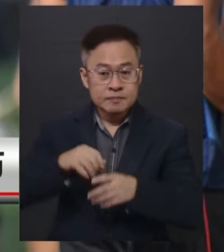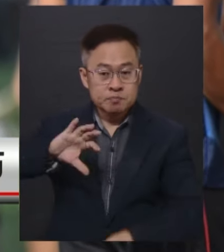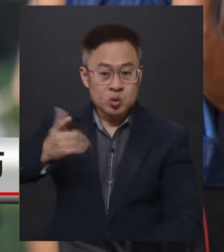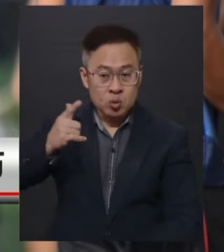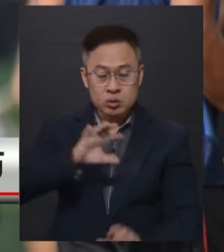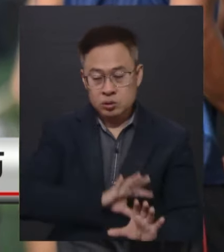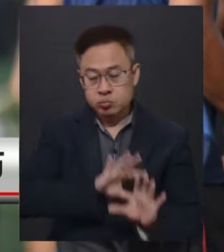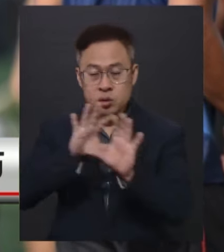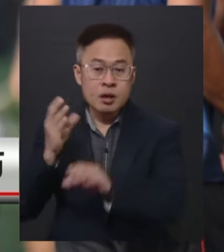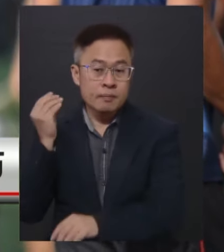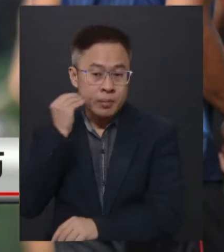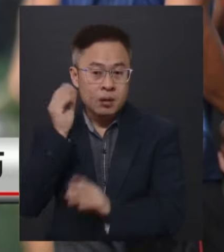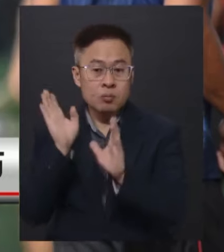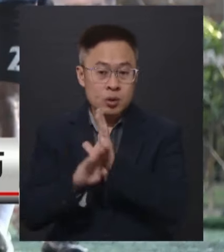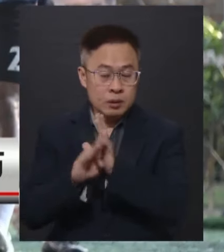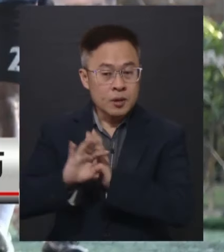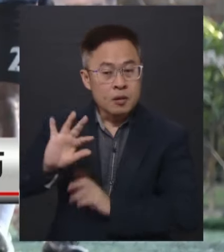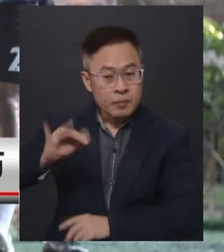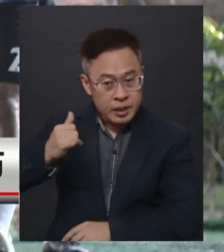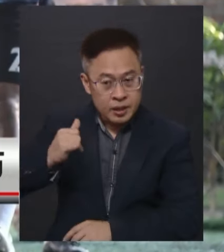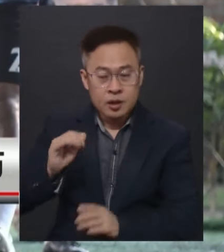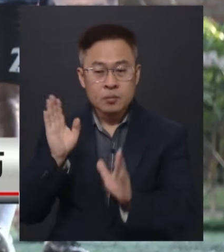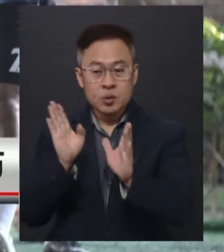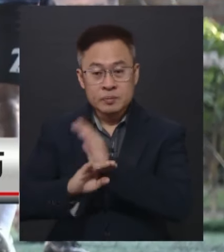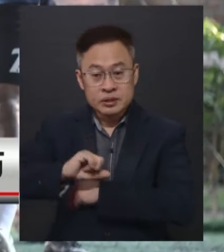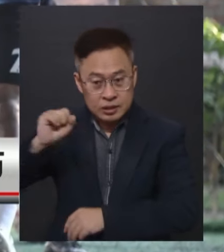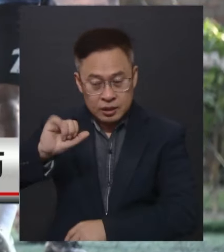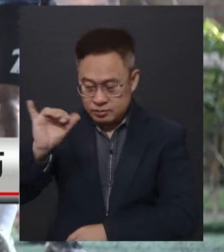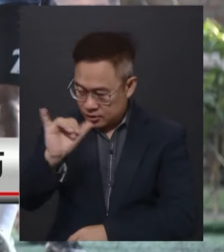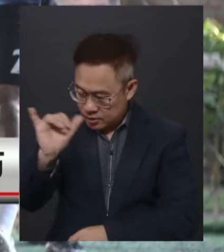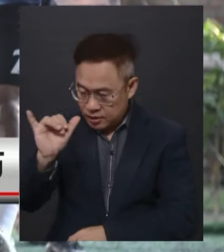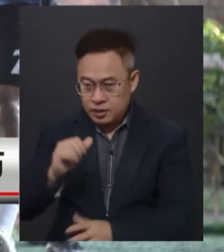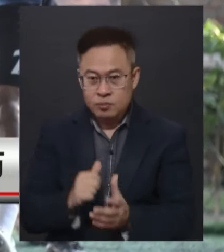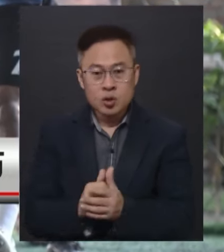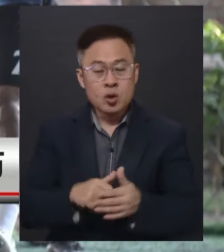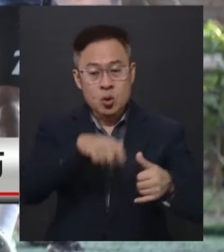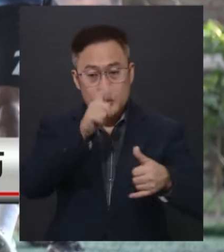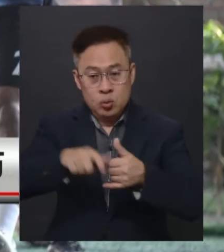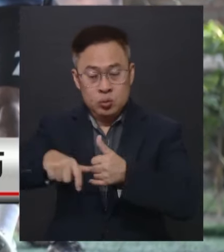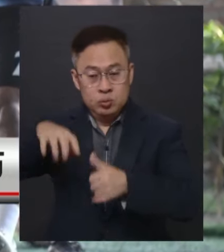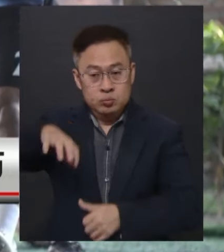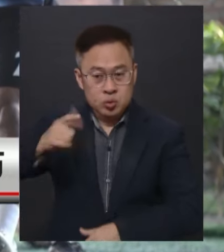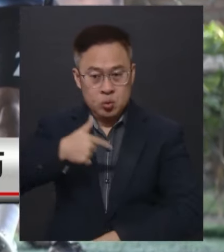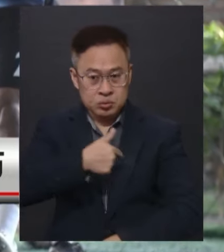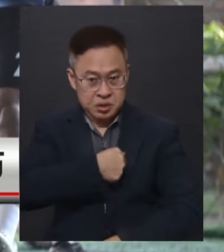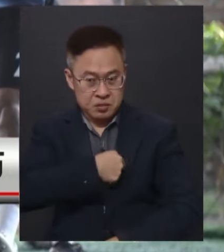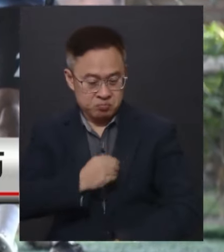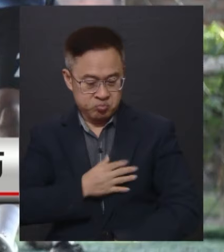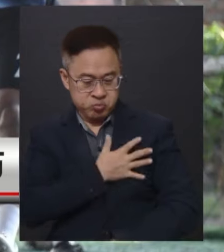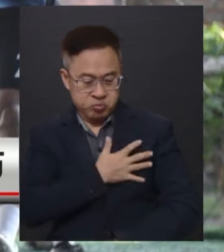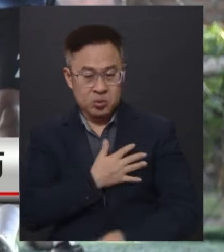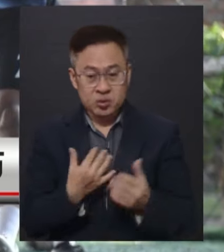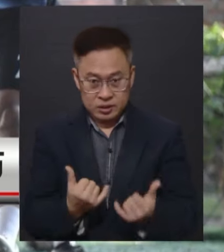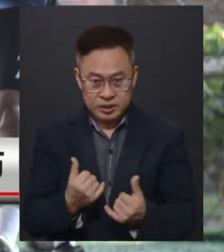บุรีรัมย์ด้วยว่าอะไรก็เกิดขึ้นได้เพราะว่าเพื่อนร่วมทีมทุกคนเนี่ยต่างกำลังมั่นใจอยู่ค่ะซึ่งเมืองทองยูไนเต็ดค่ะก็เพิ่งที่